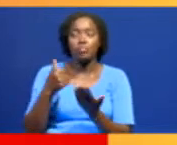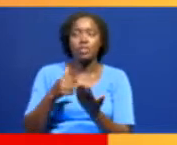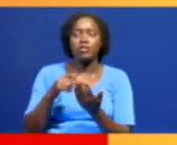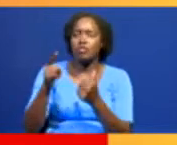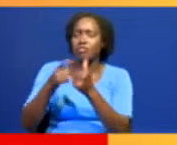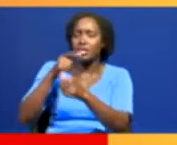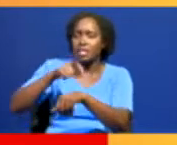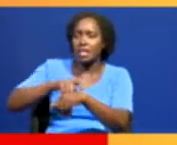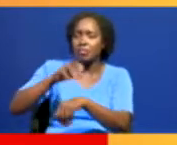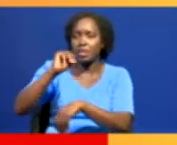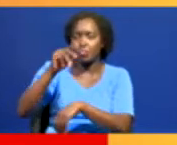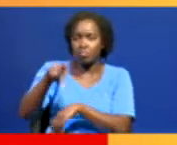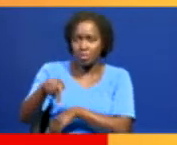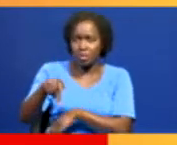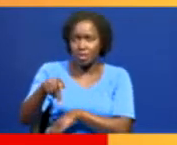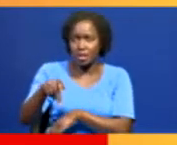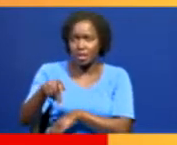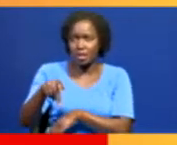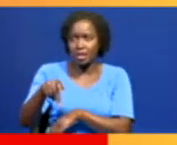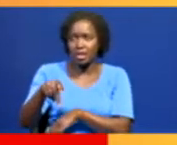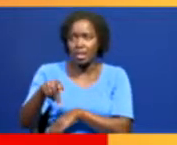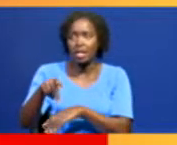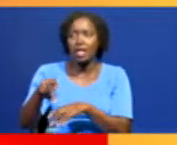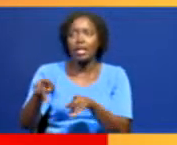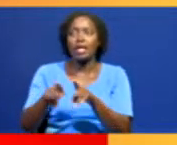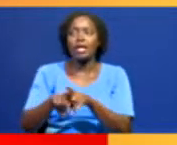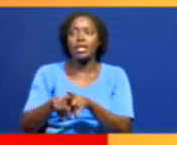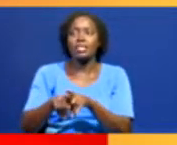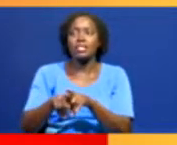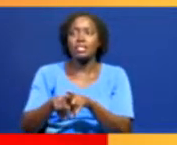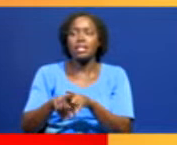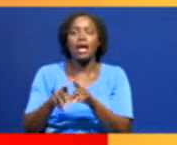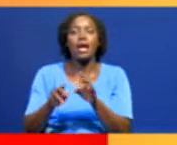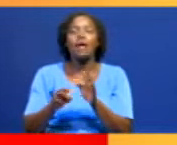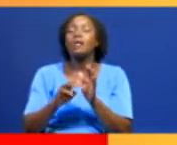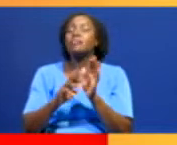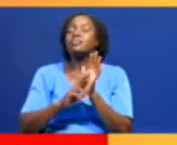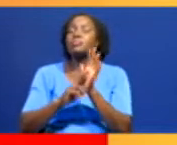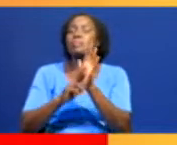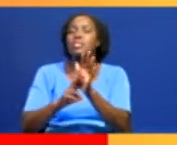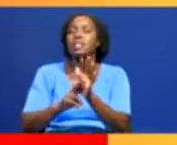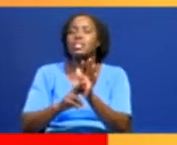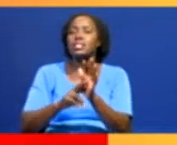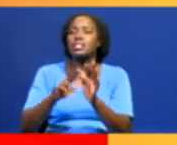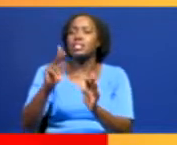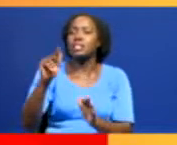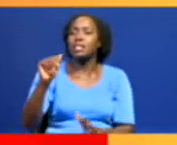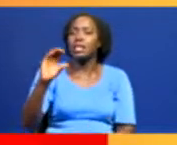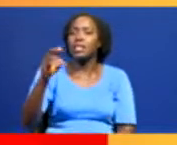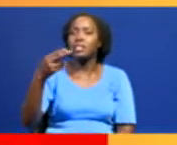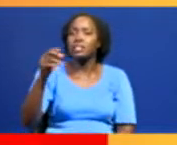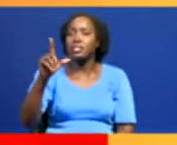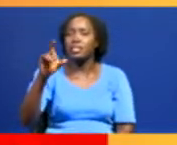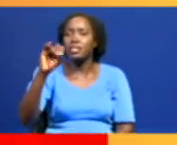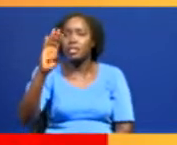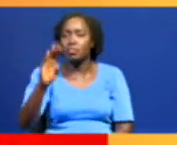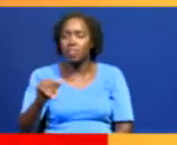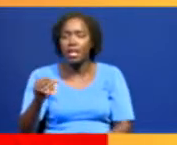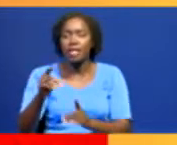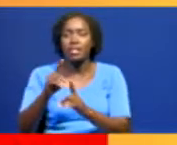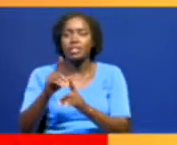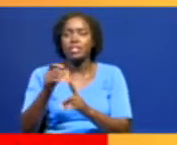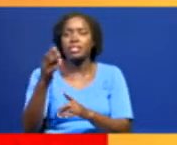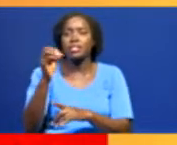yangu ya kwanza kuwa bungeni kama mwakilishi eneo bunge la Kacheliba tangia hii tarehe 30 mwezi